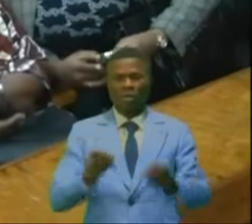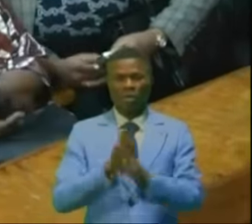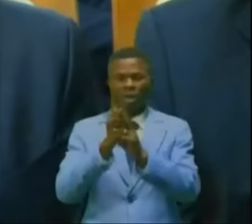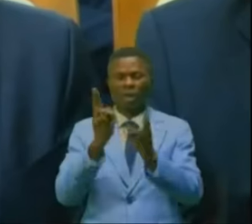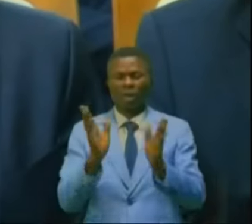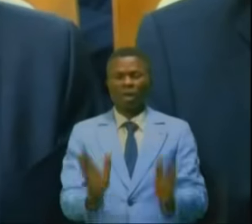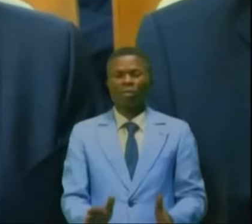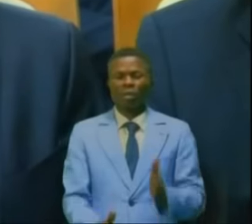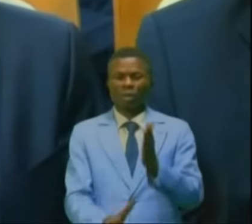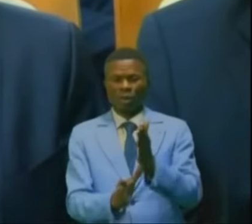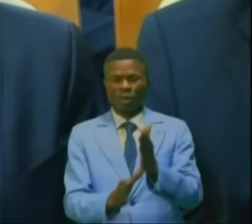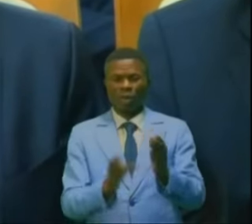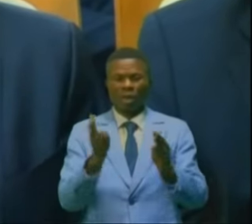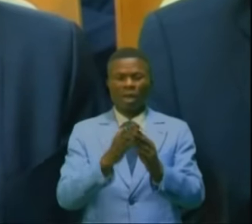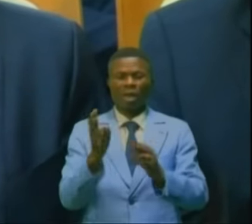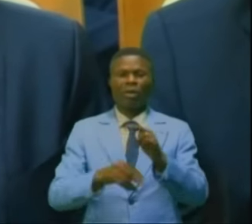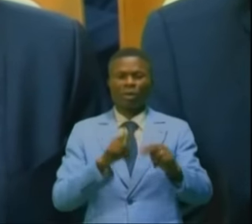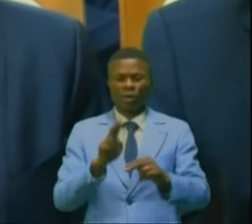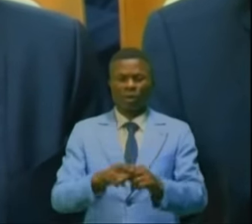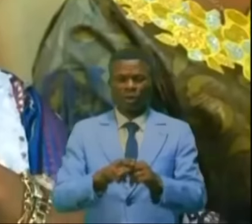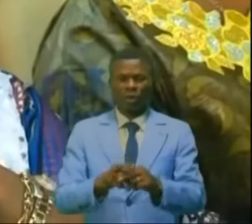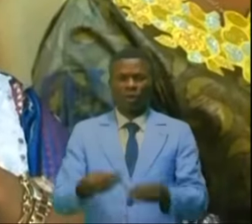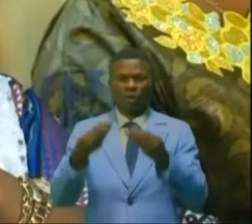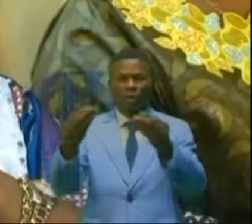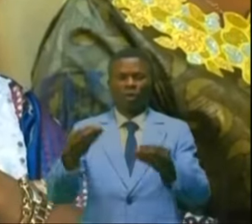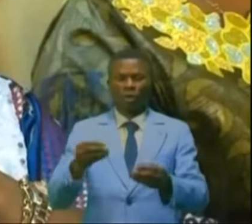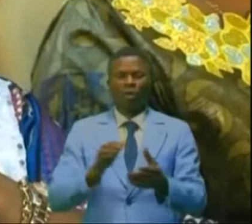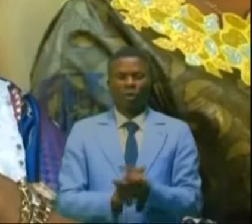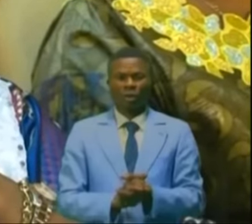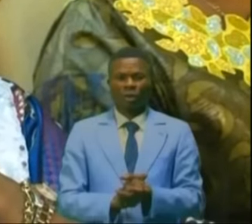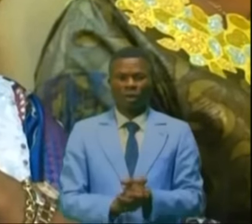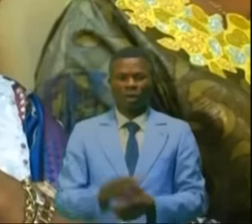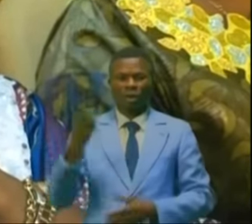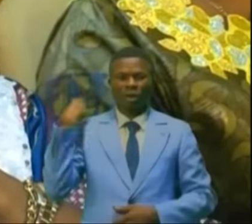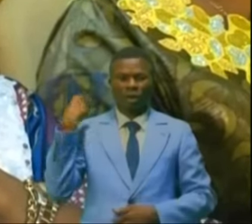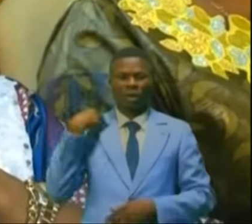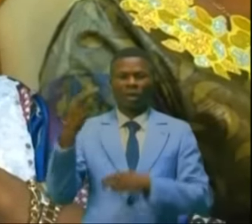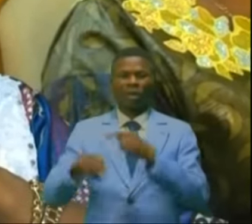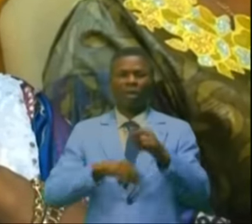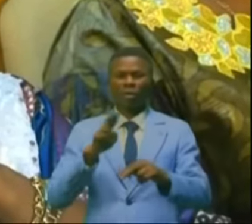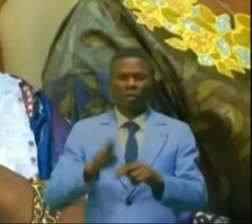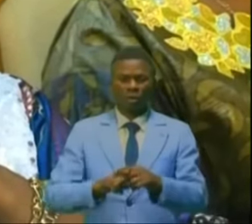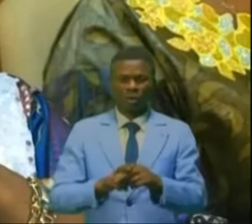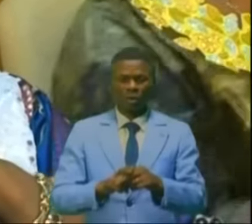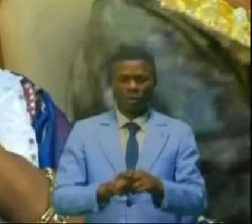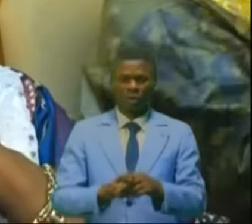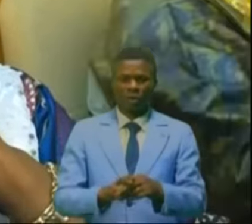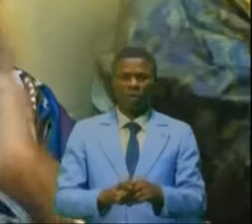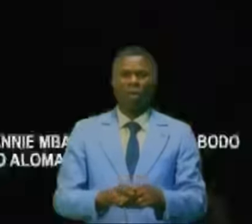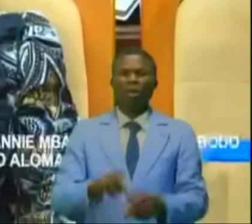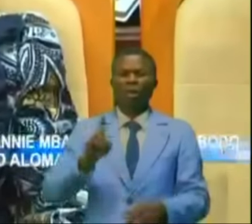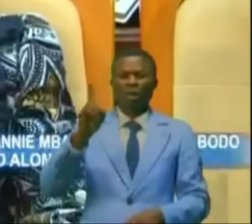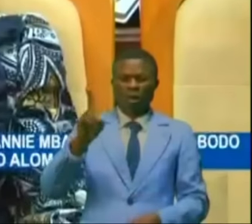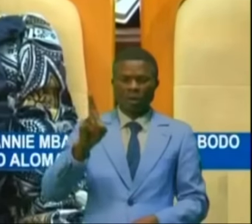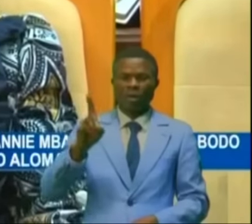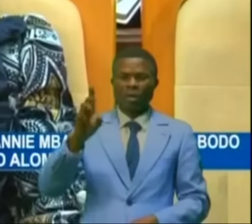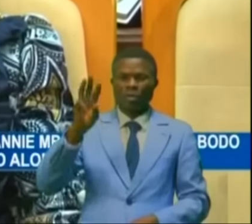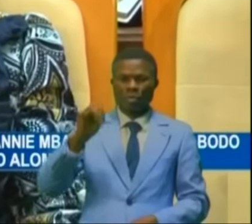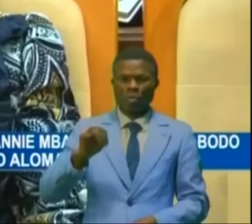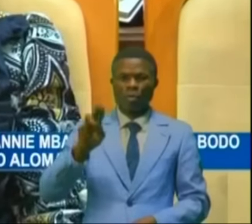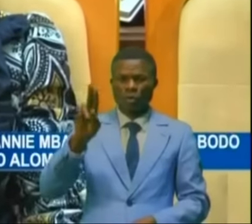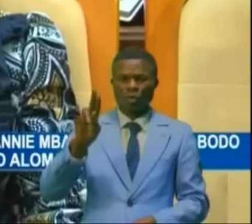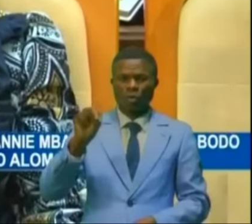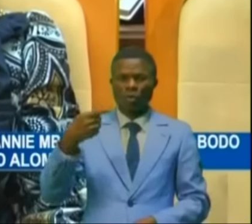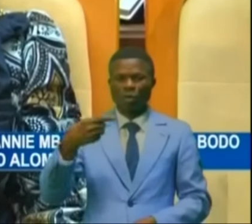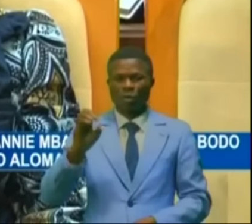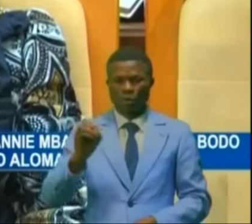rapporteur adjoint de l'Assemblée nationale a été attribué par la députée nationale Dominique Moulongo au poste de